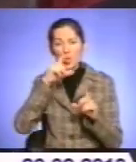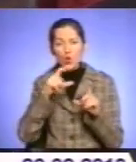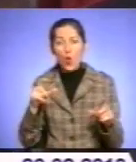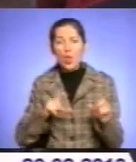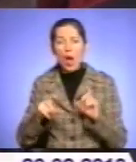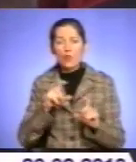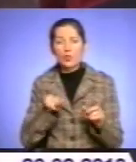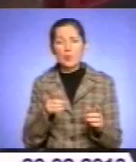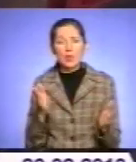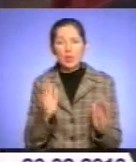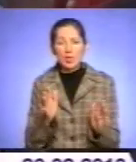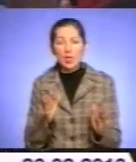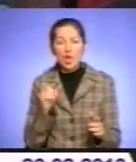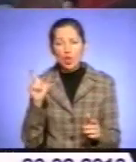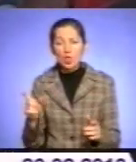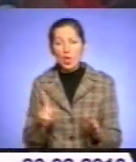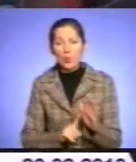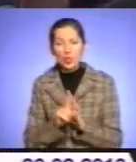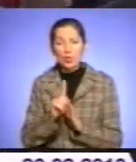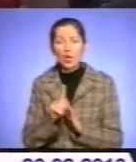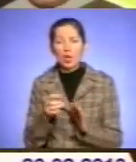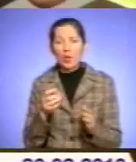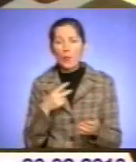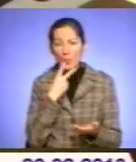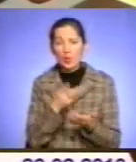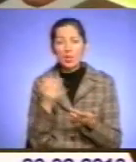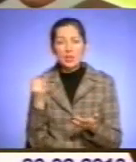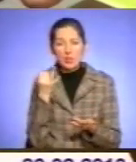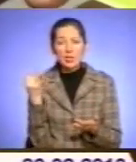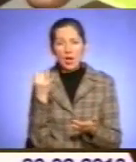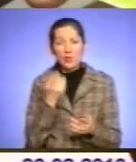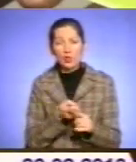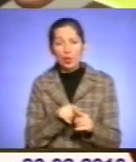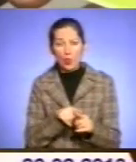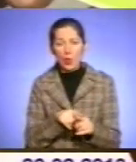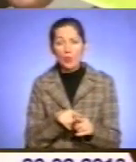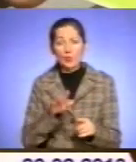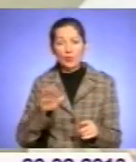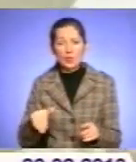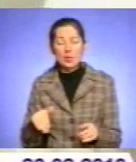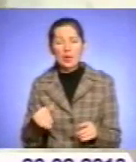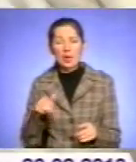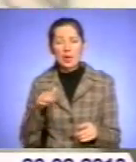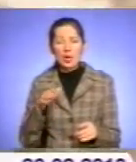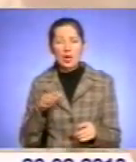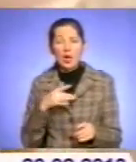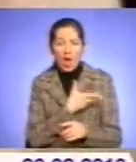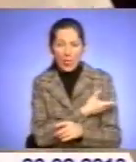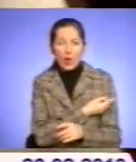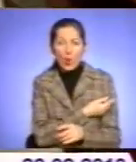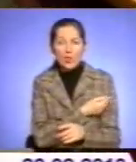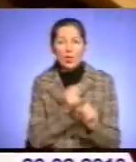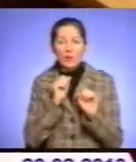там, де тільки особа починає проявляти цікавість до цієї речі. Біда в тому, що після вживання наркотиків сміливі очікують відчуття, легкість,